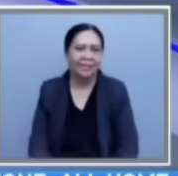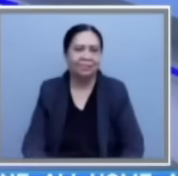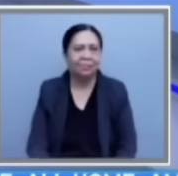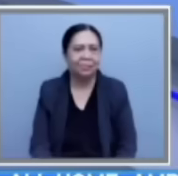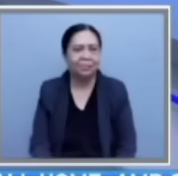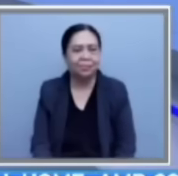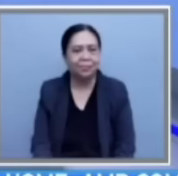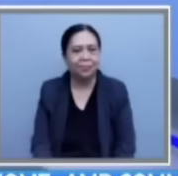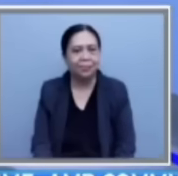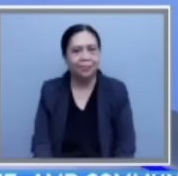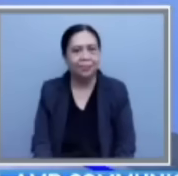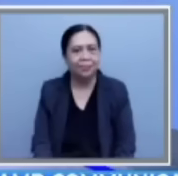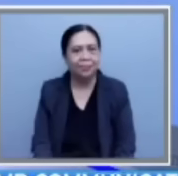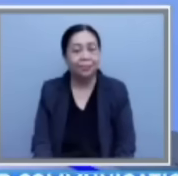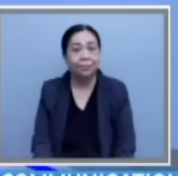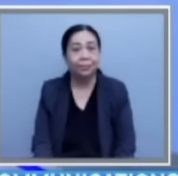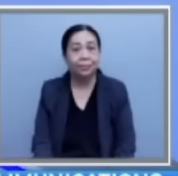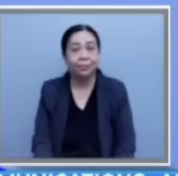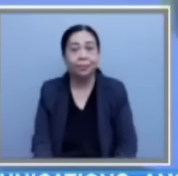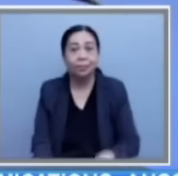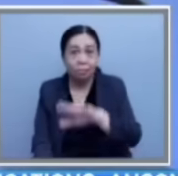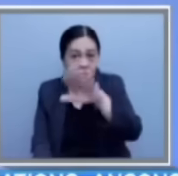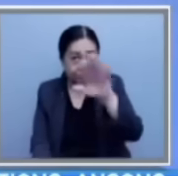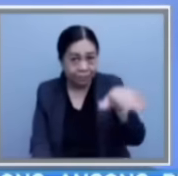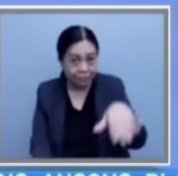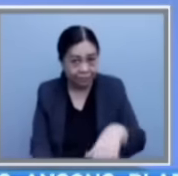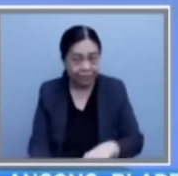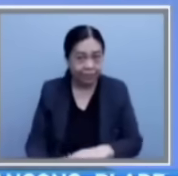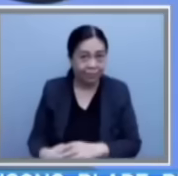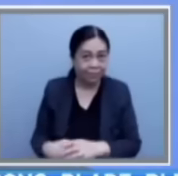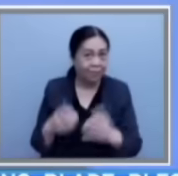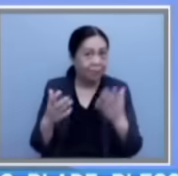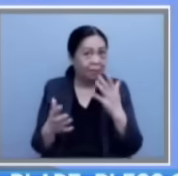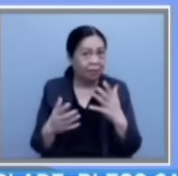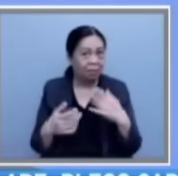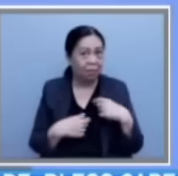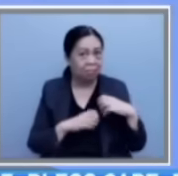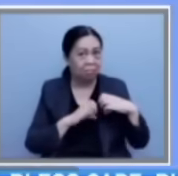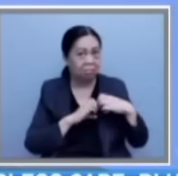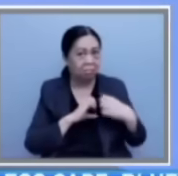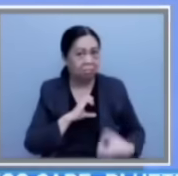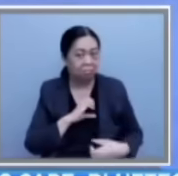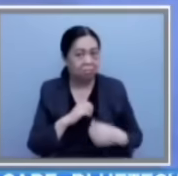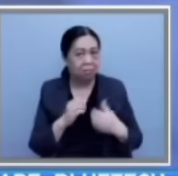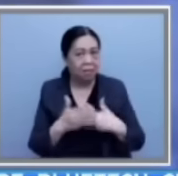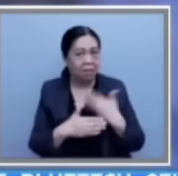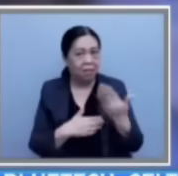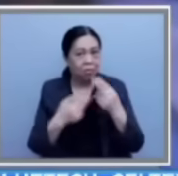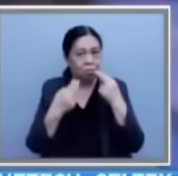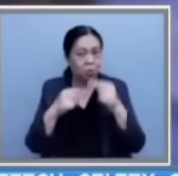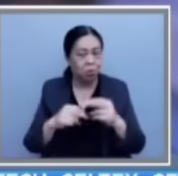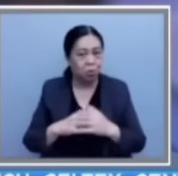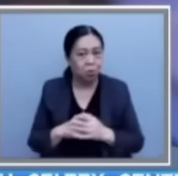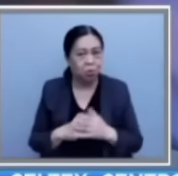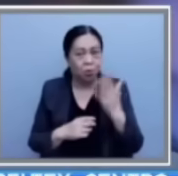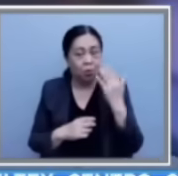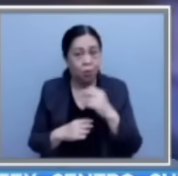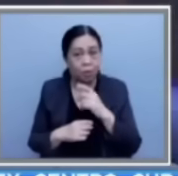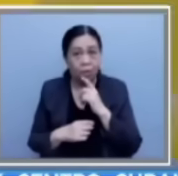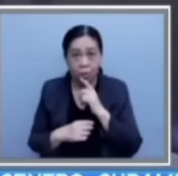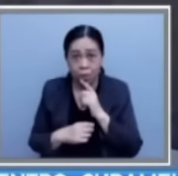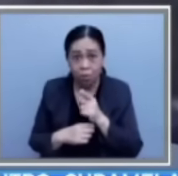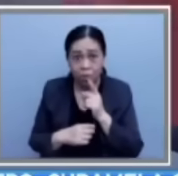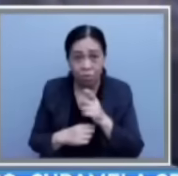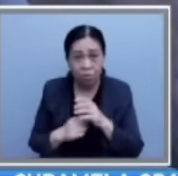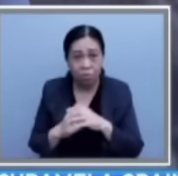Luzon naku sa mga mare ko diyan naku baka ma-heart broken kayo sa next na balita ko dahil totoo bang off the